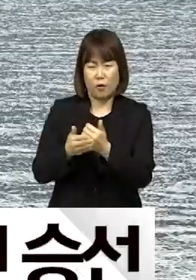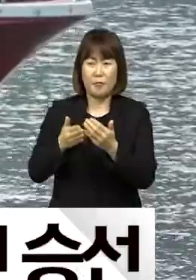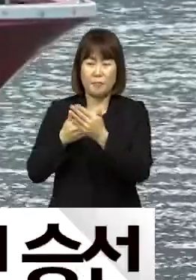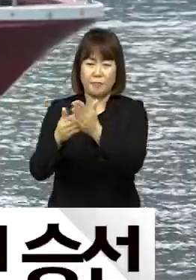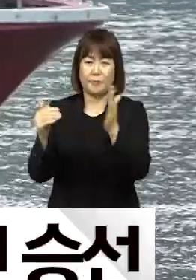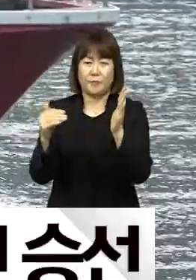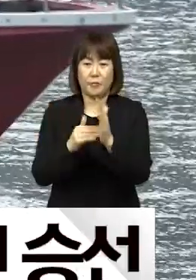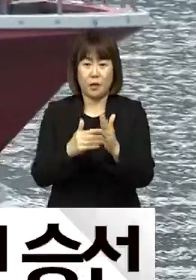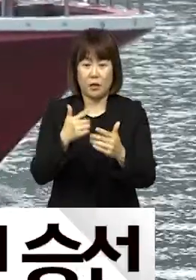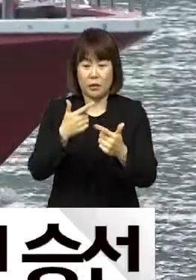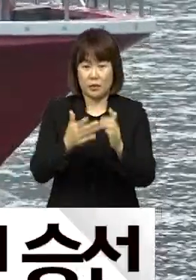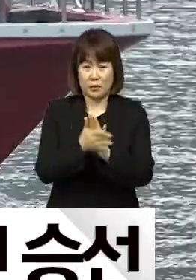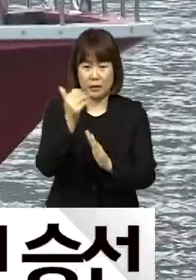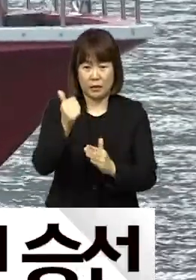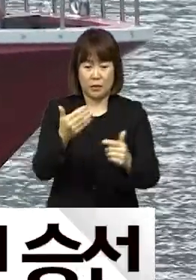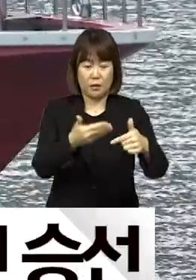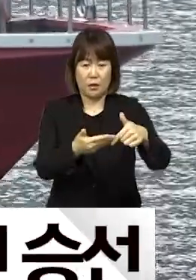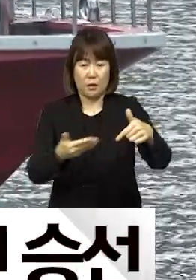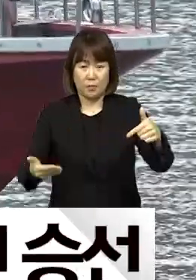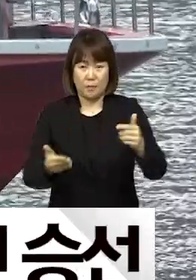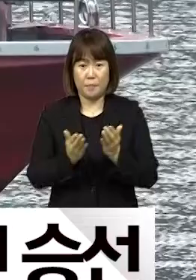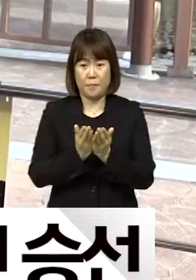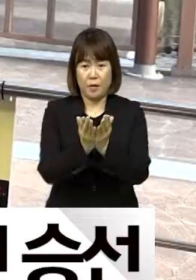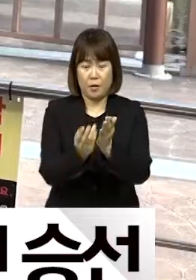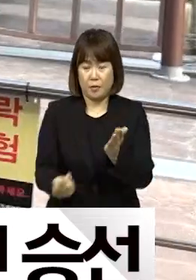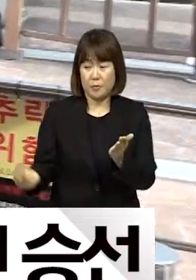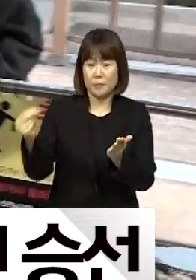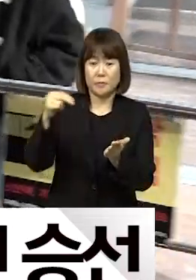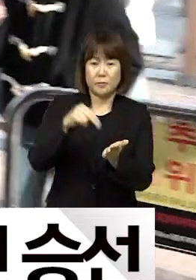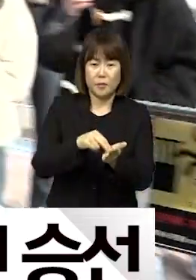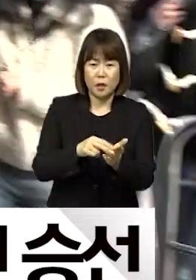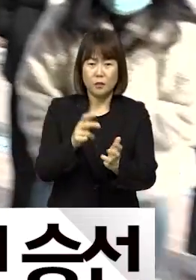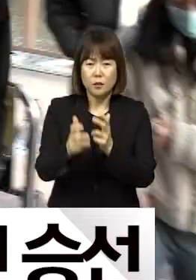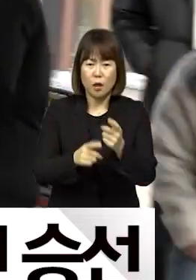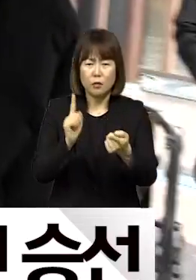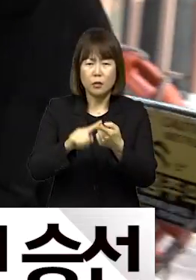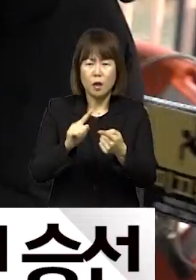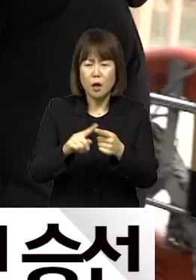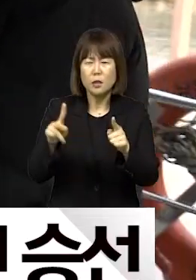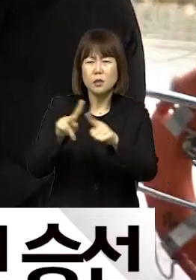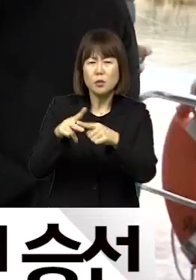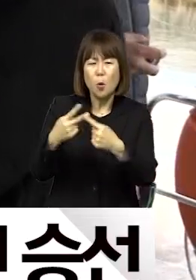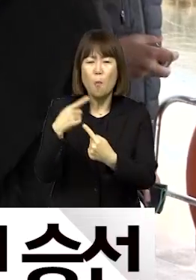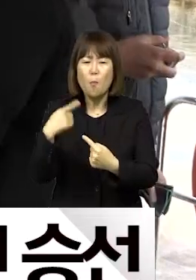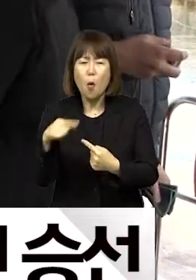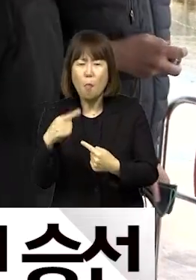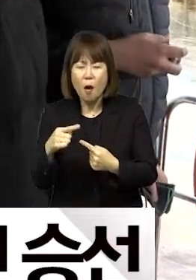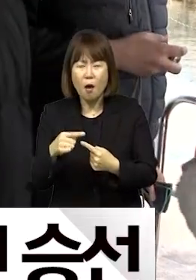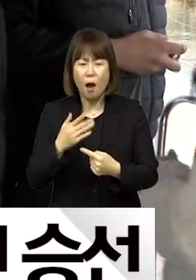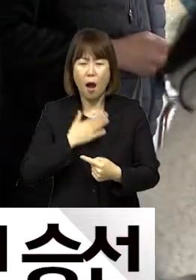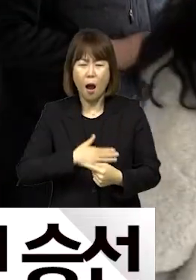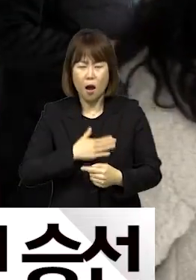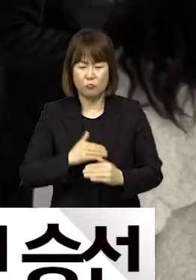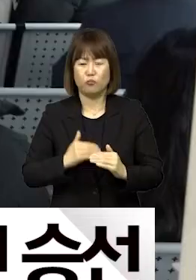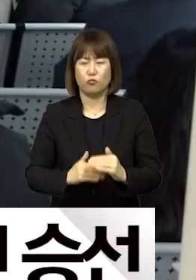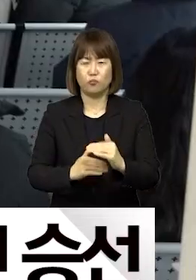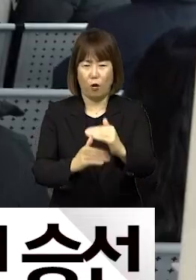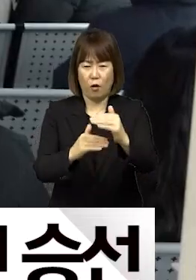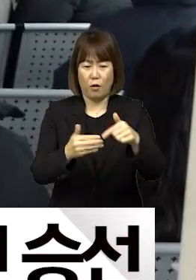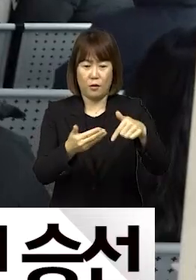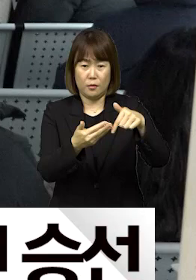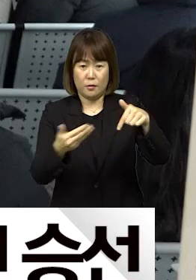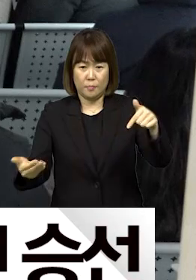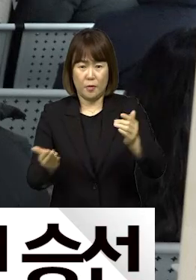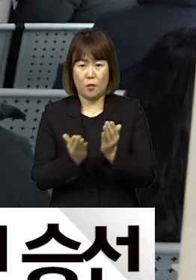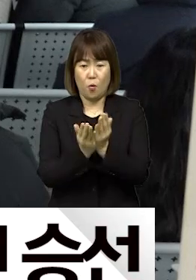양산시는 전 직원을 대상으로 낙동강 생태탐방선을 승선해 사업에 대한 이해도를 높이고 낙동강 백기를